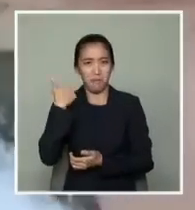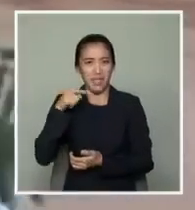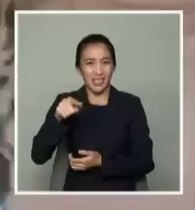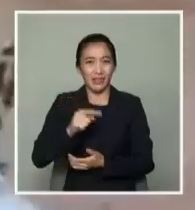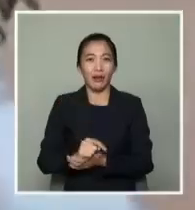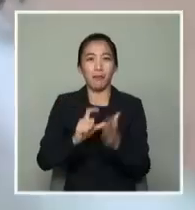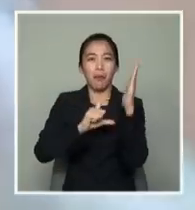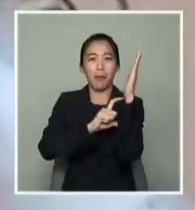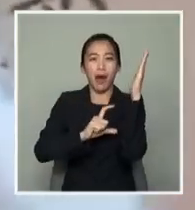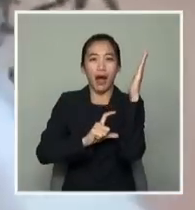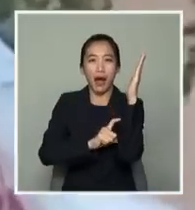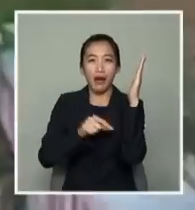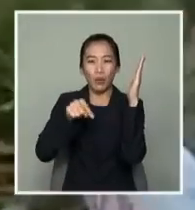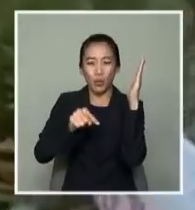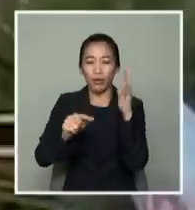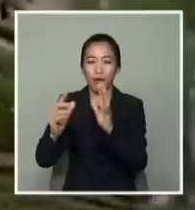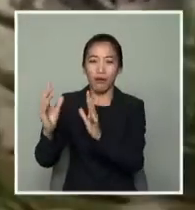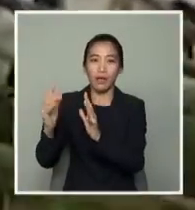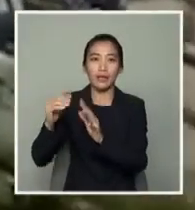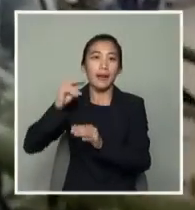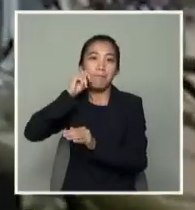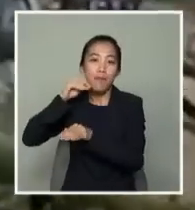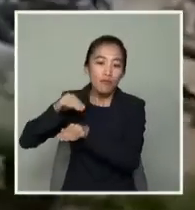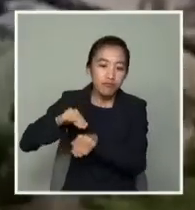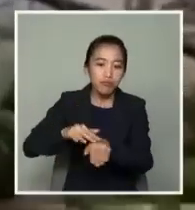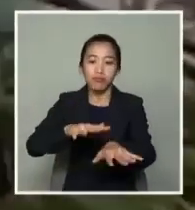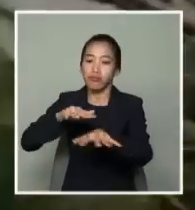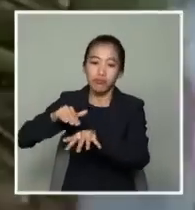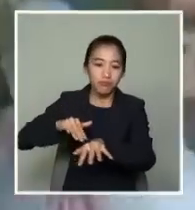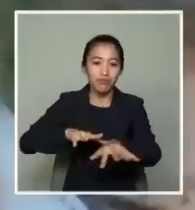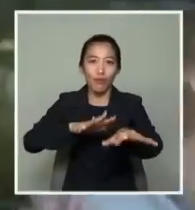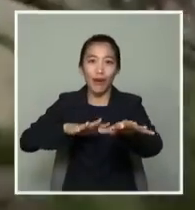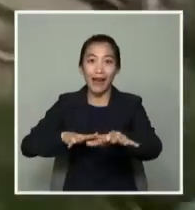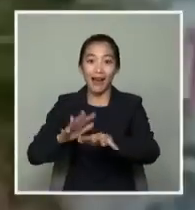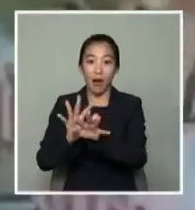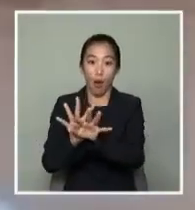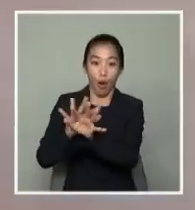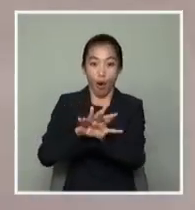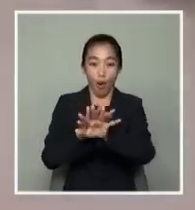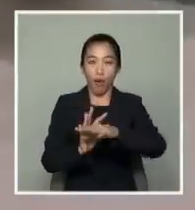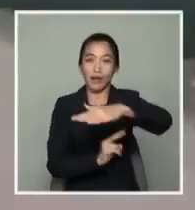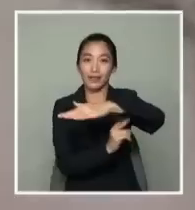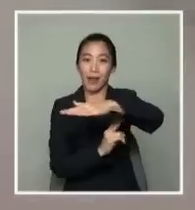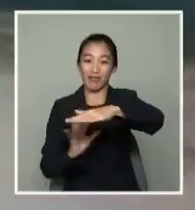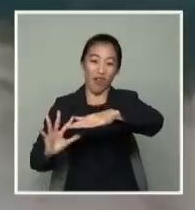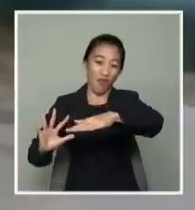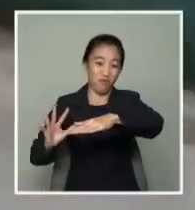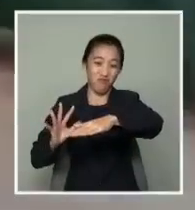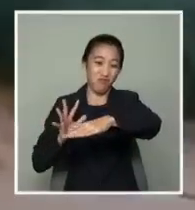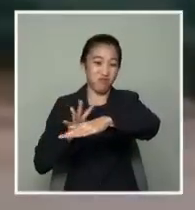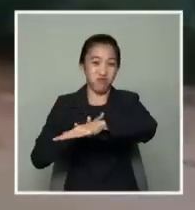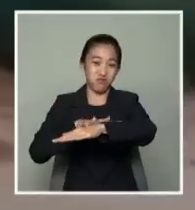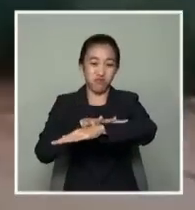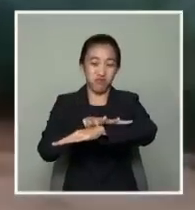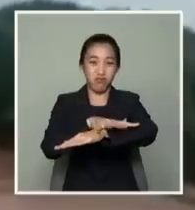เนี่ยค่ะคุณผู้ชมสุดท้ายพอมาถึงสะพานเห็นไหมคะไม้ไผ่ส่วนที่โผล่พ้นน้ำมาพุ่งเข้าเสียบรถยนต์ที่จอดไว้ยัง